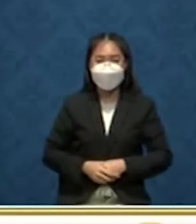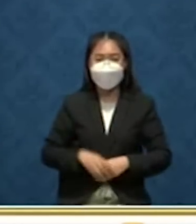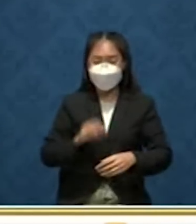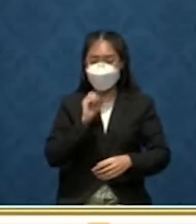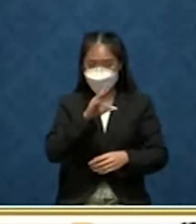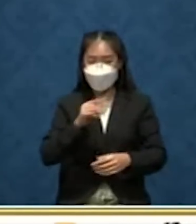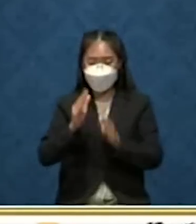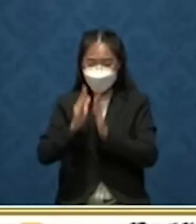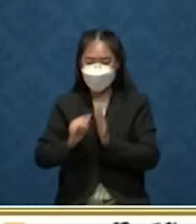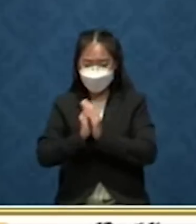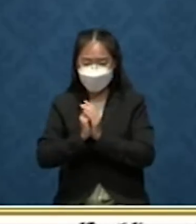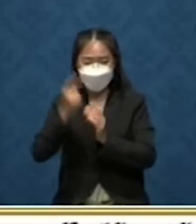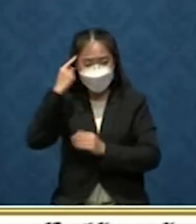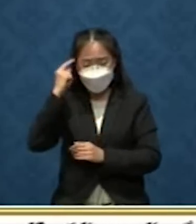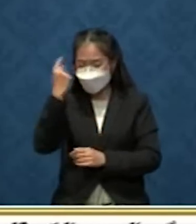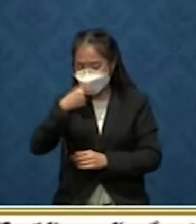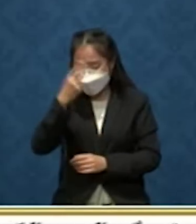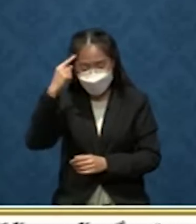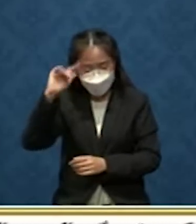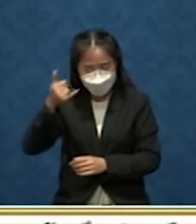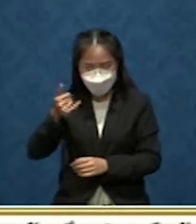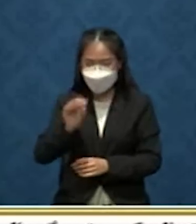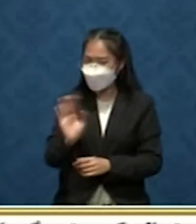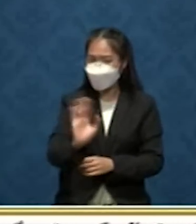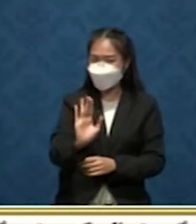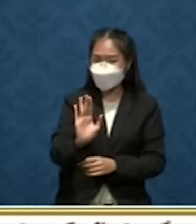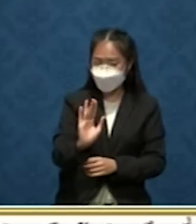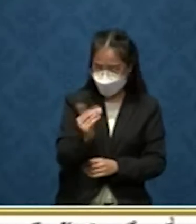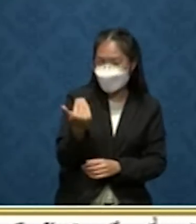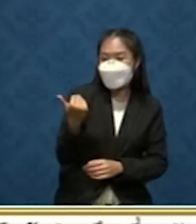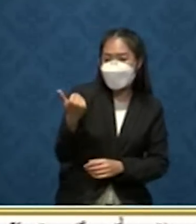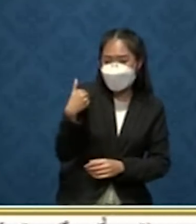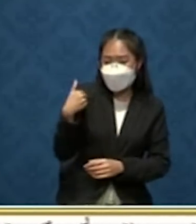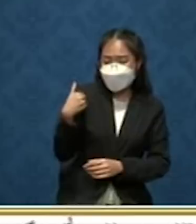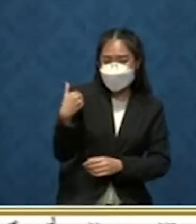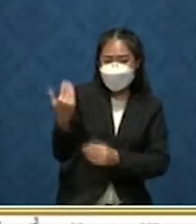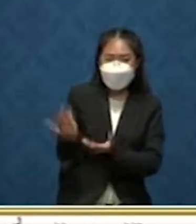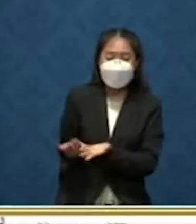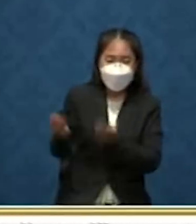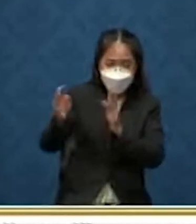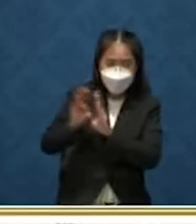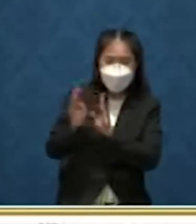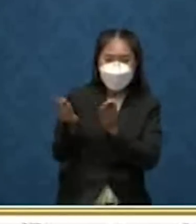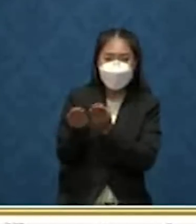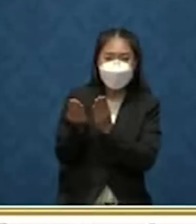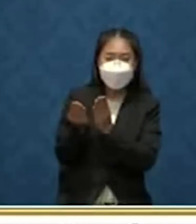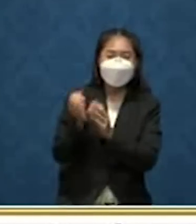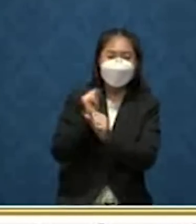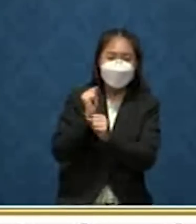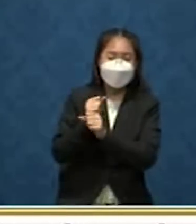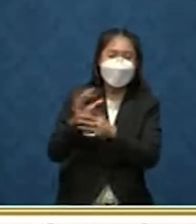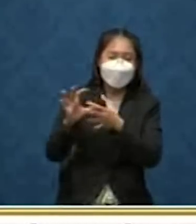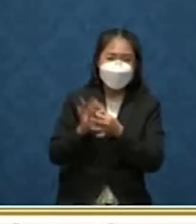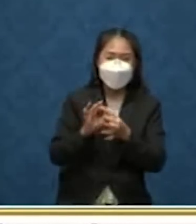าไม่รวาตู้หาวเป็นใครตัวท่านเองมีบุคคลในข้อบครัเกี่ยวของกับงานความมนของตั้เยอะตงเยอะ